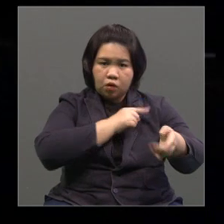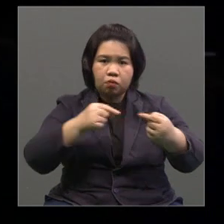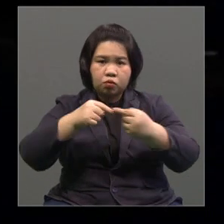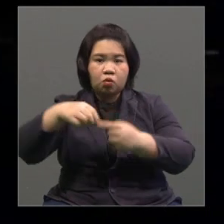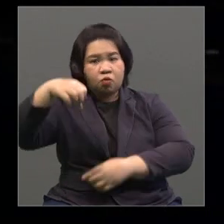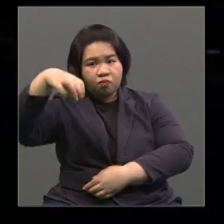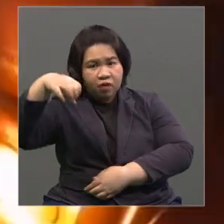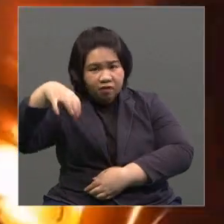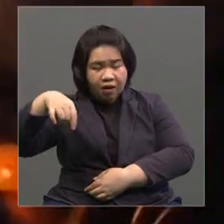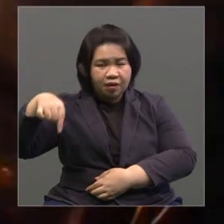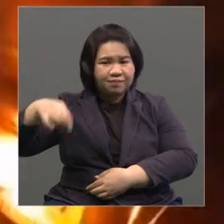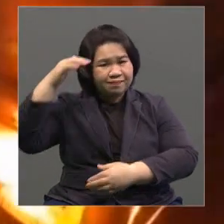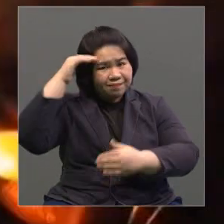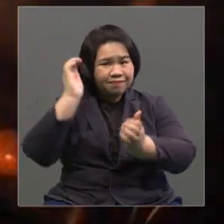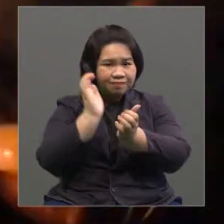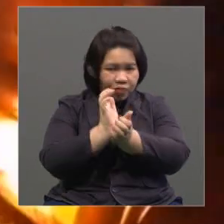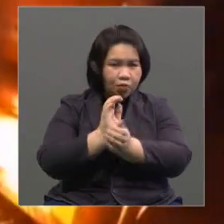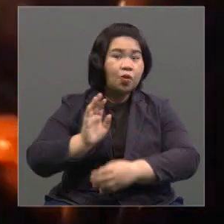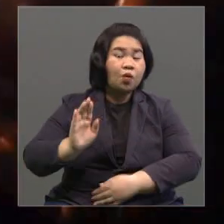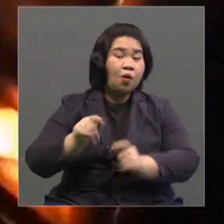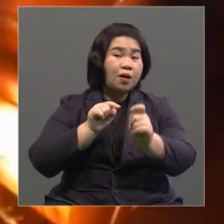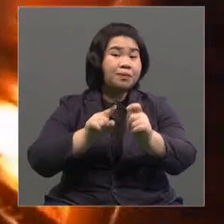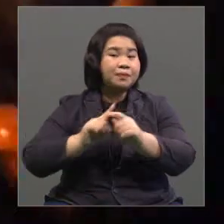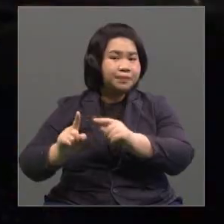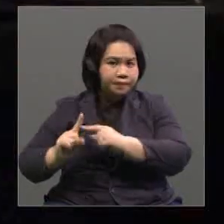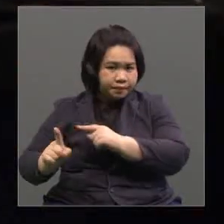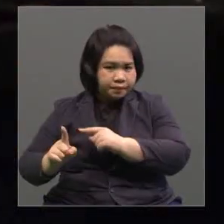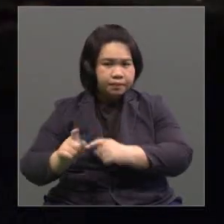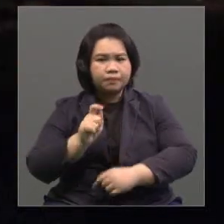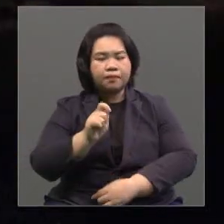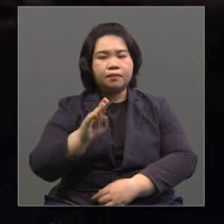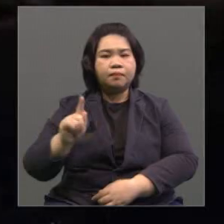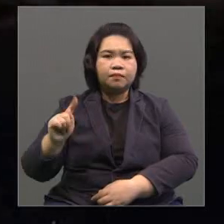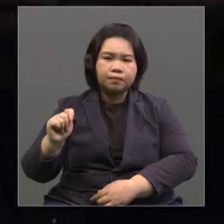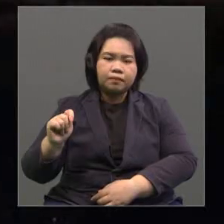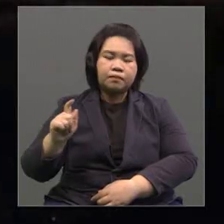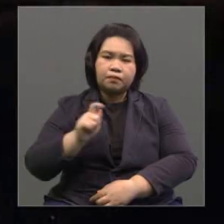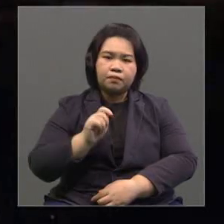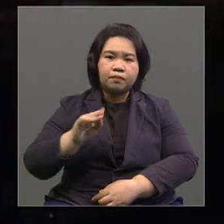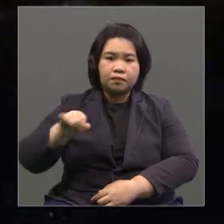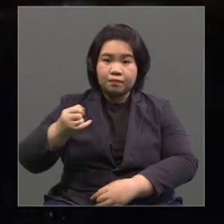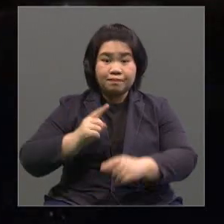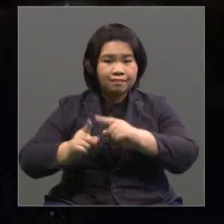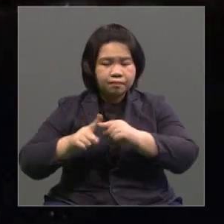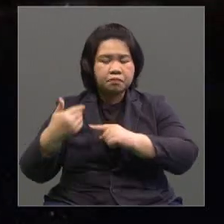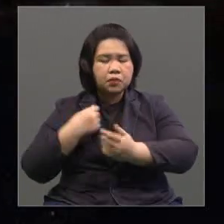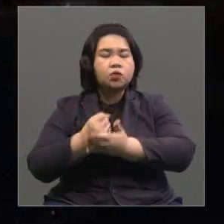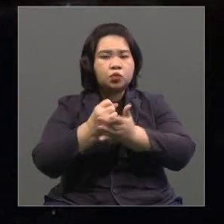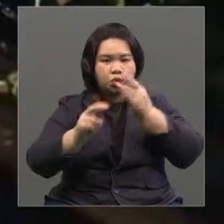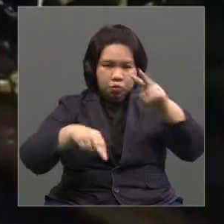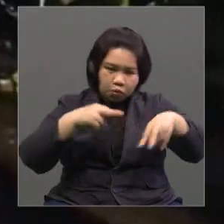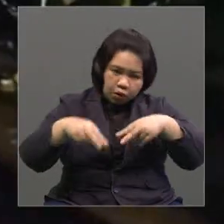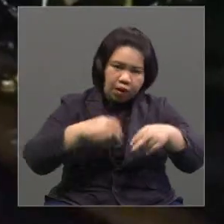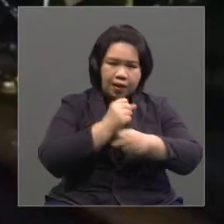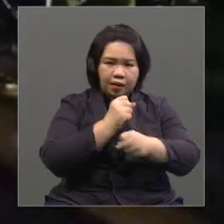ภาคตำรวจสภ.ป่าตองแล้วก็สภ.กะรนรวมถึงองค์กรปกครองส่วนท้องถิ่นในพื้นที่ก็ได้ระดมกำลังกันเข้า